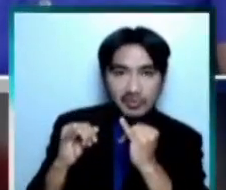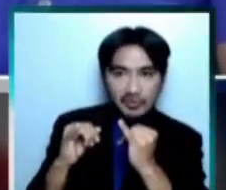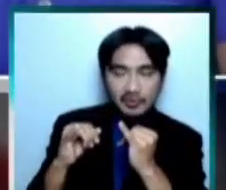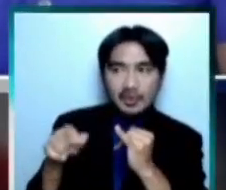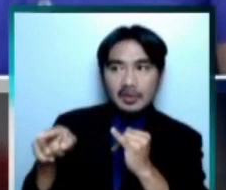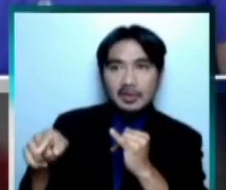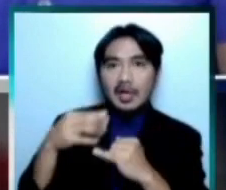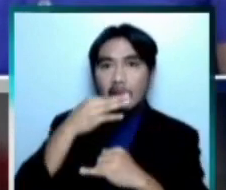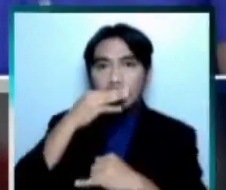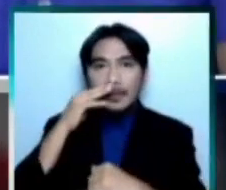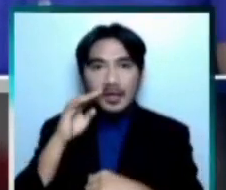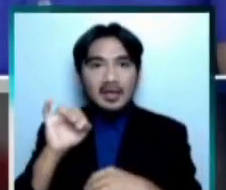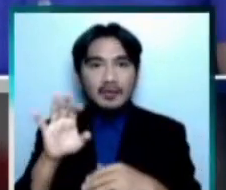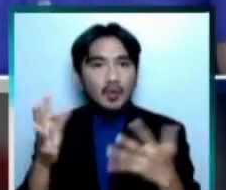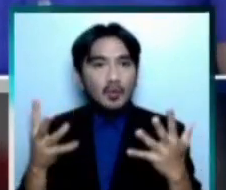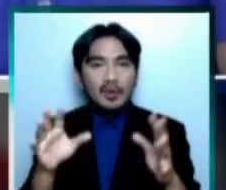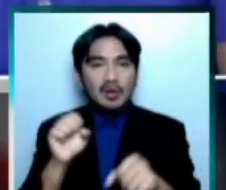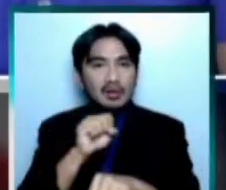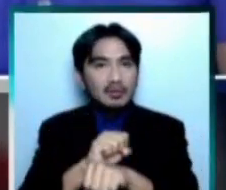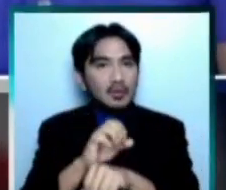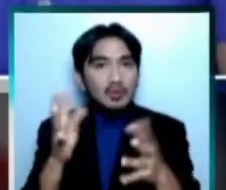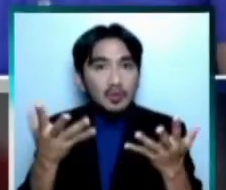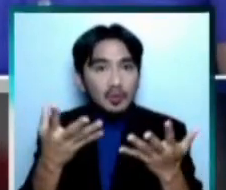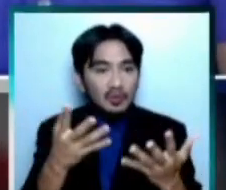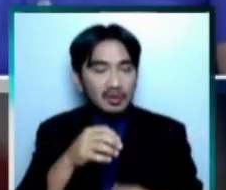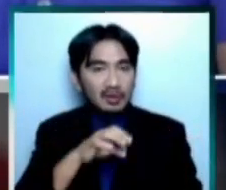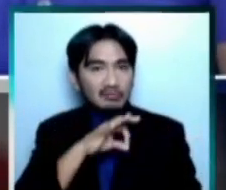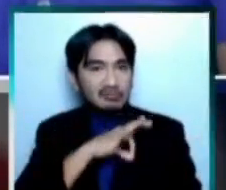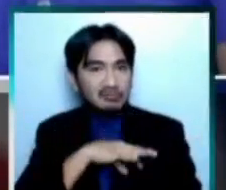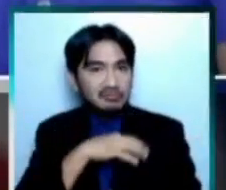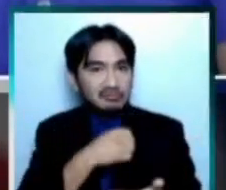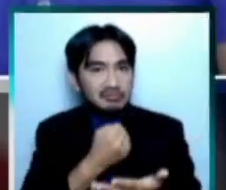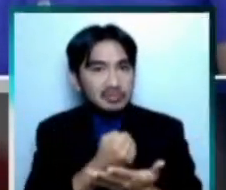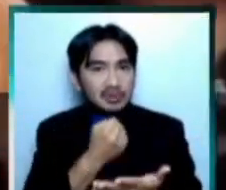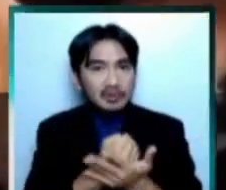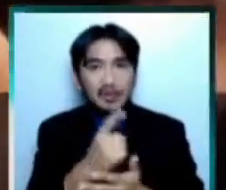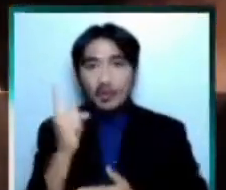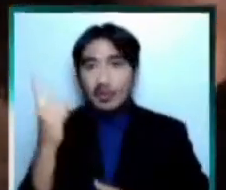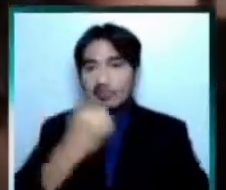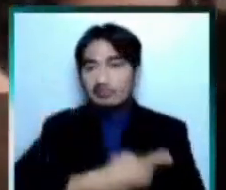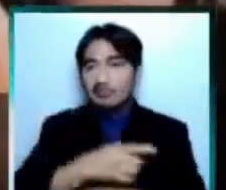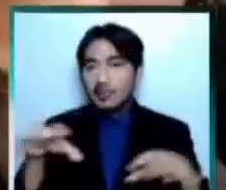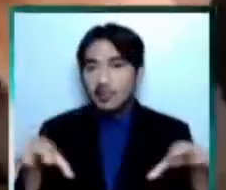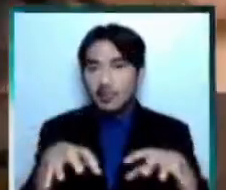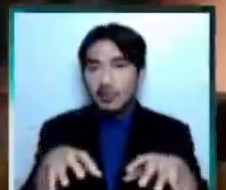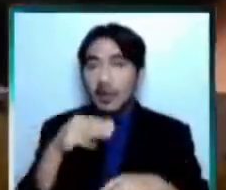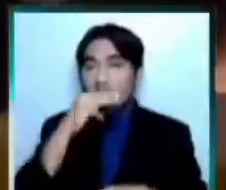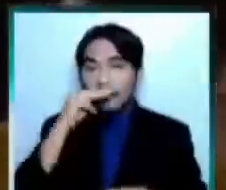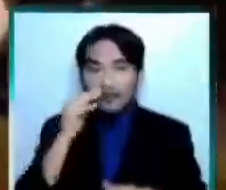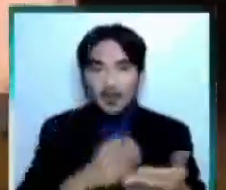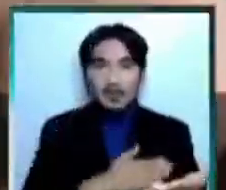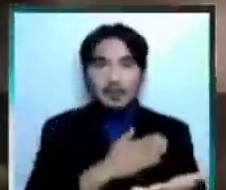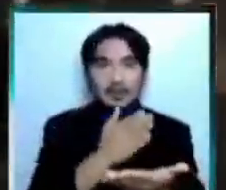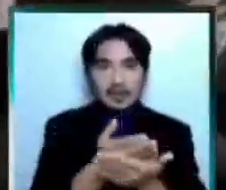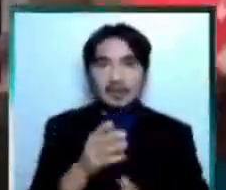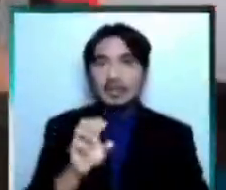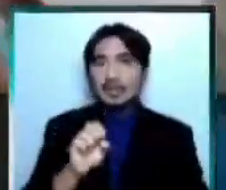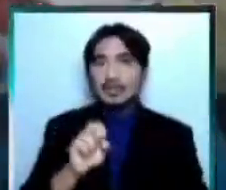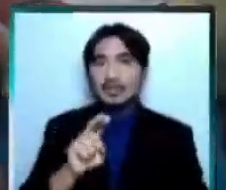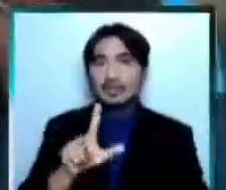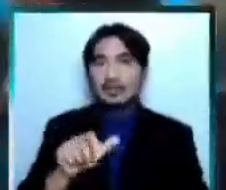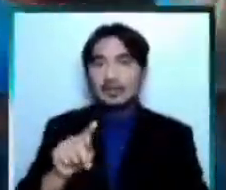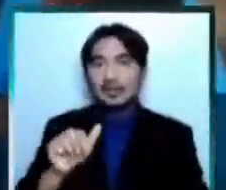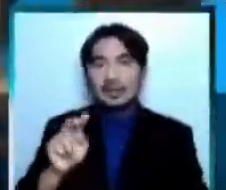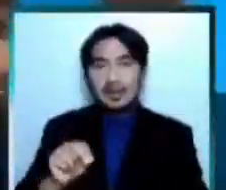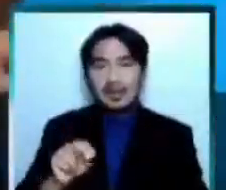trabaho, walang sasahuri ng mga arawang manggagawa. Nag-ikot ngayong araw si Pacquiao sa Isulan Sultan Kudarat. Nag-courtesy call din siya